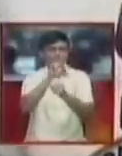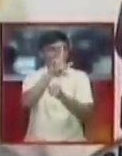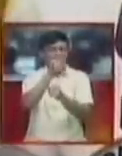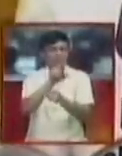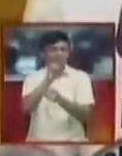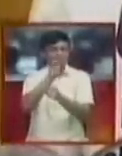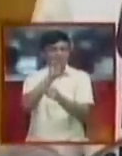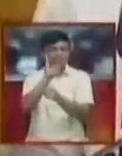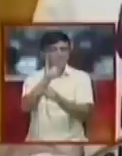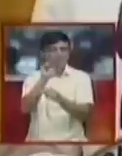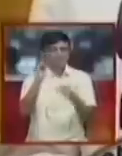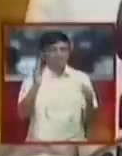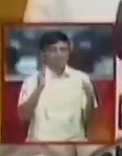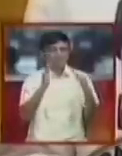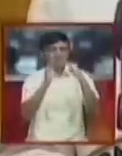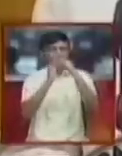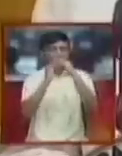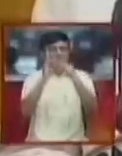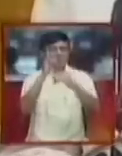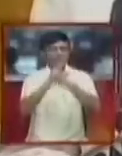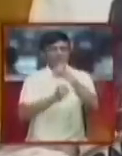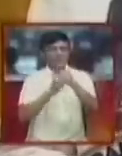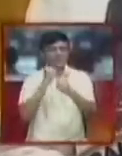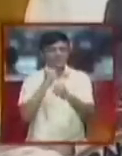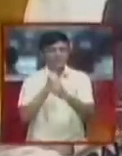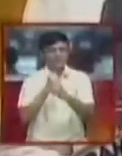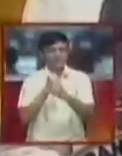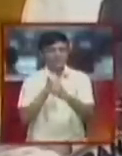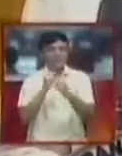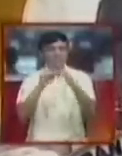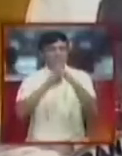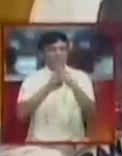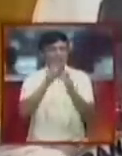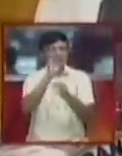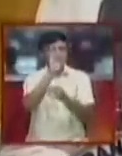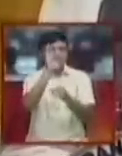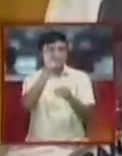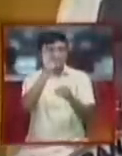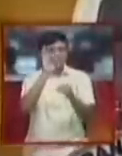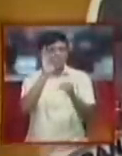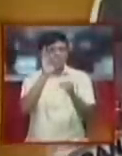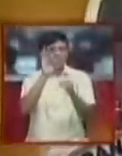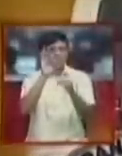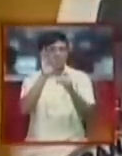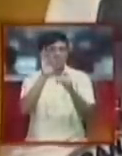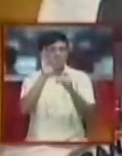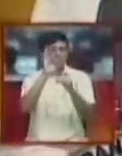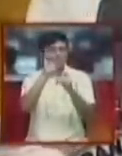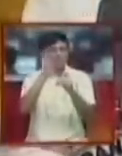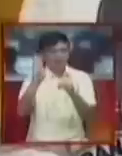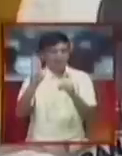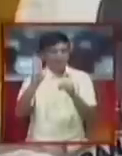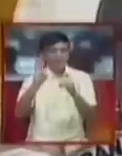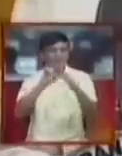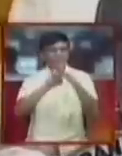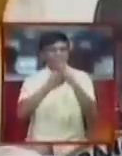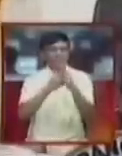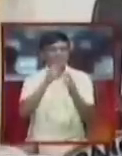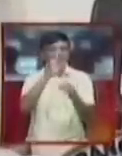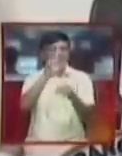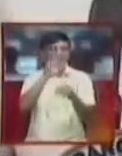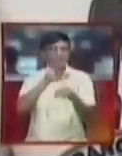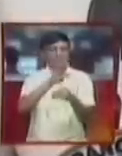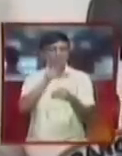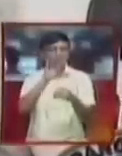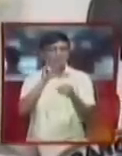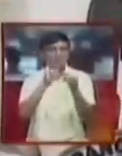3.1 million sa loob ng 2 taon. Pebrero pa lang po ng taong ito, naiparehistro na ang 3 milyong